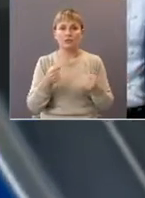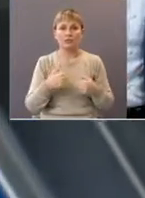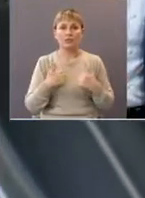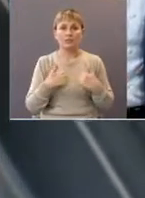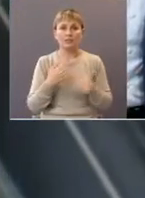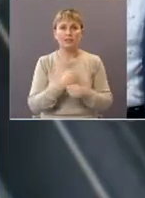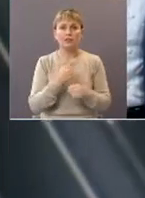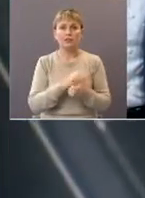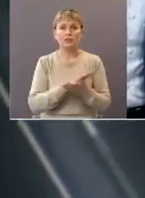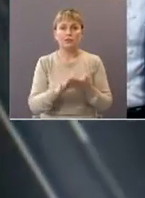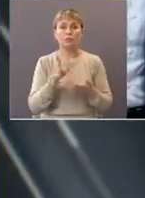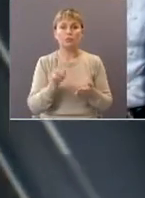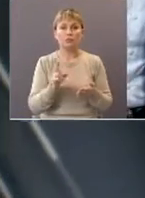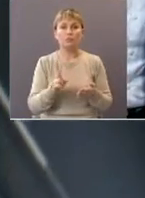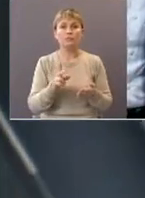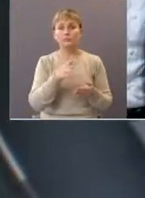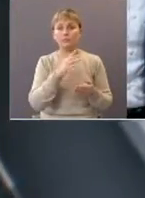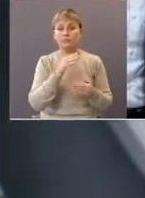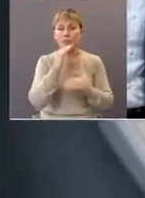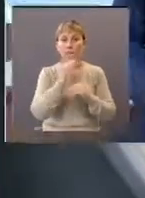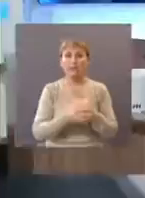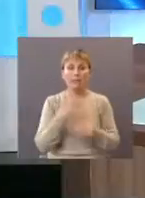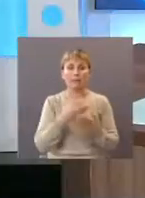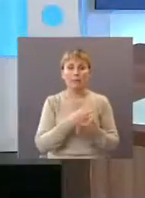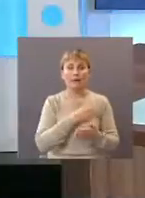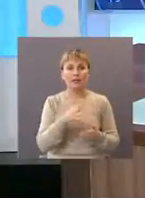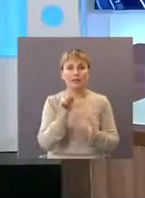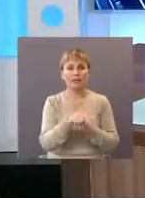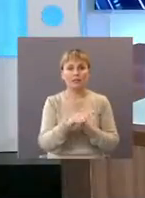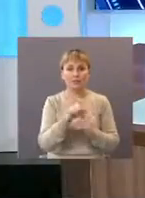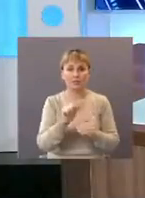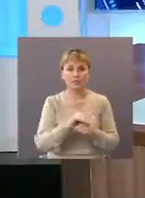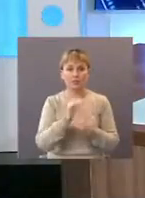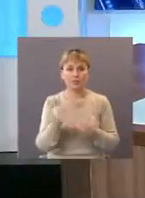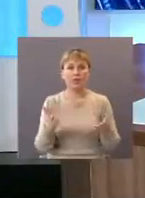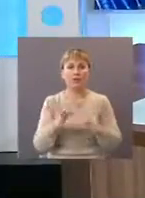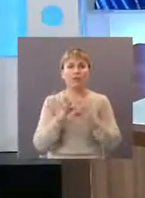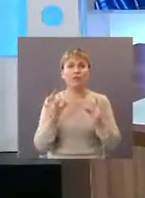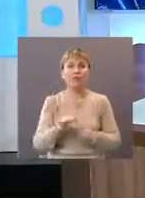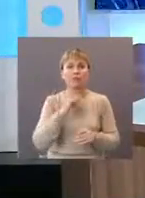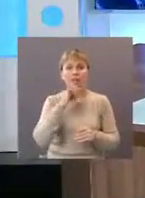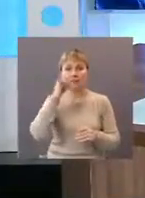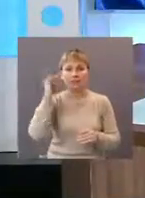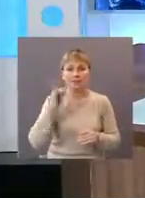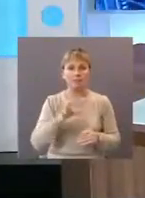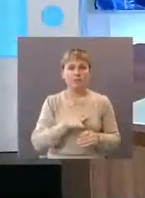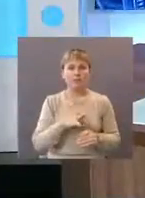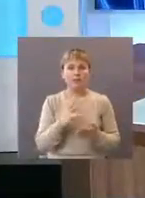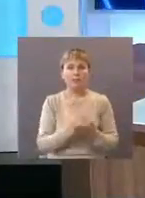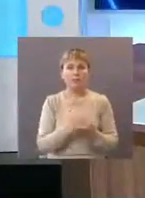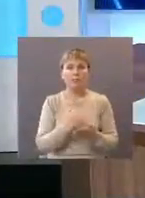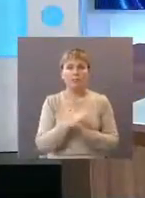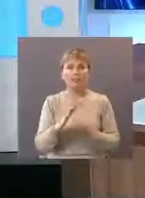на чистую воду тех, кто прячет собственные богатства там, за бугром. Каким образом казахстанским олигархам удалось